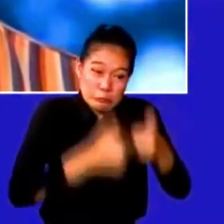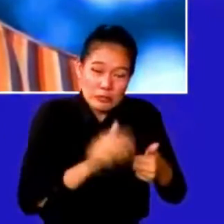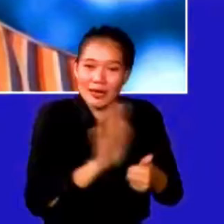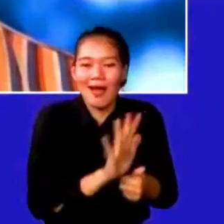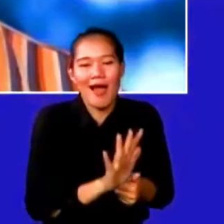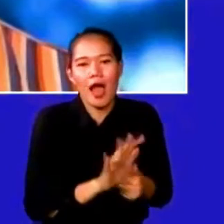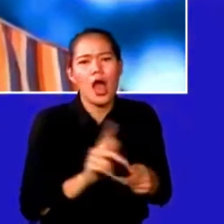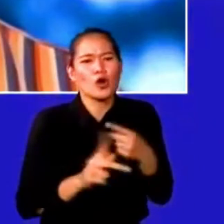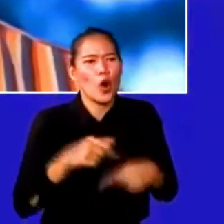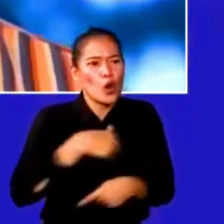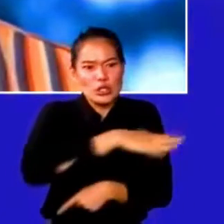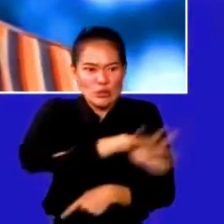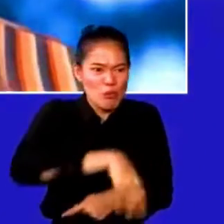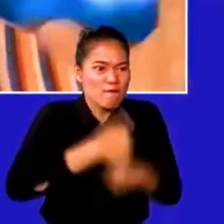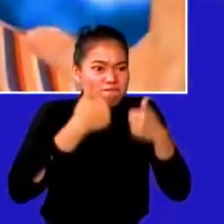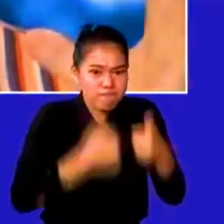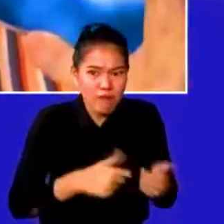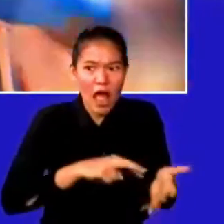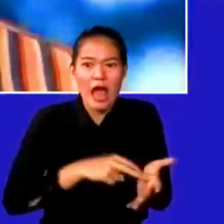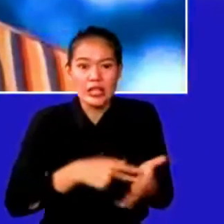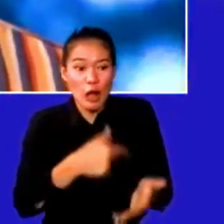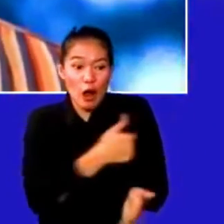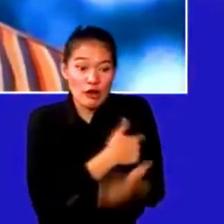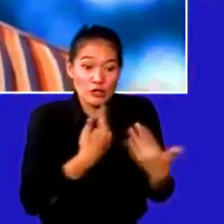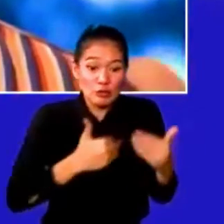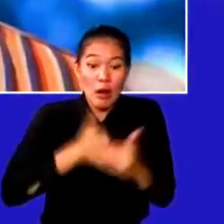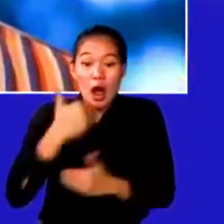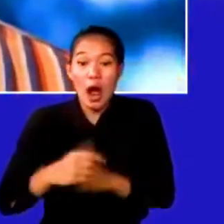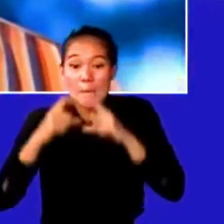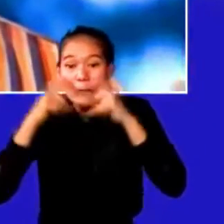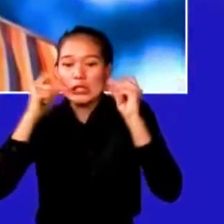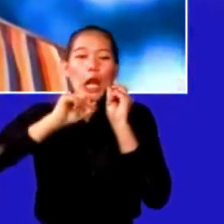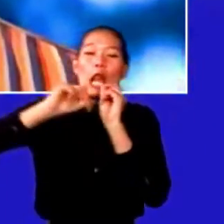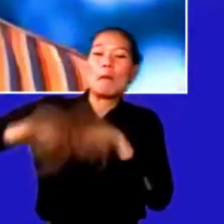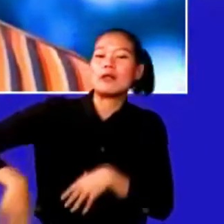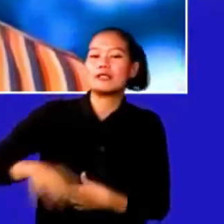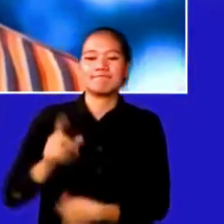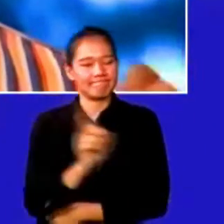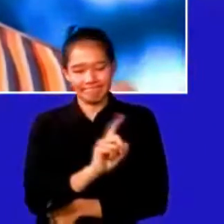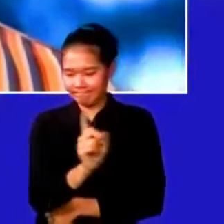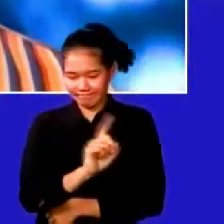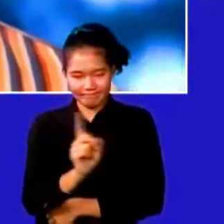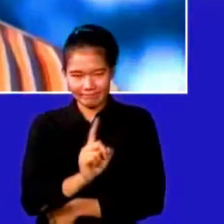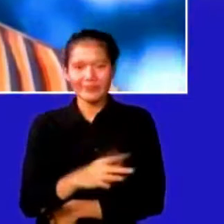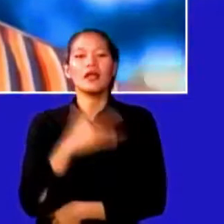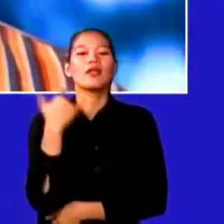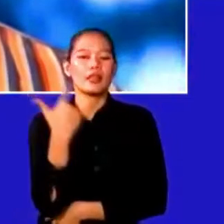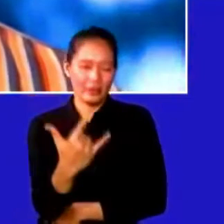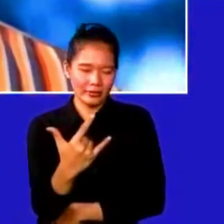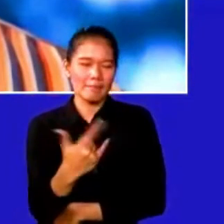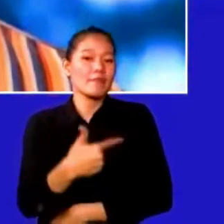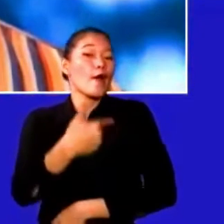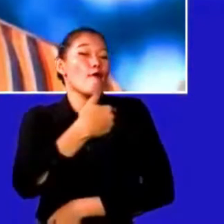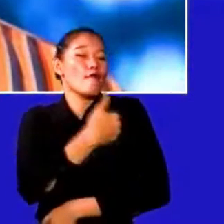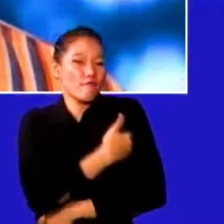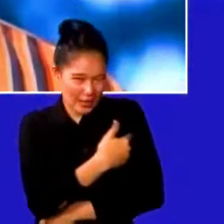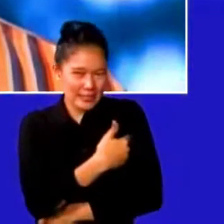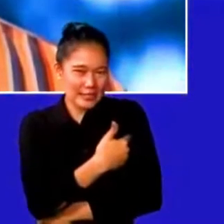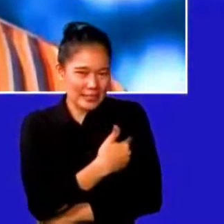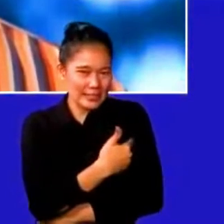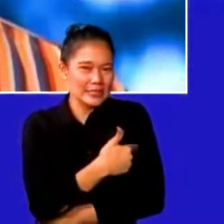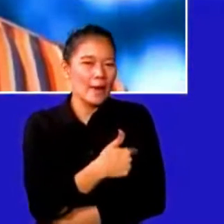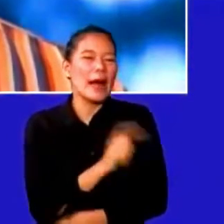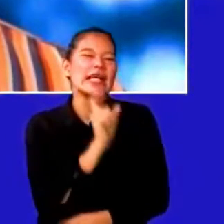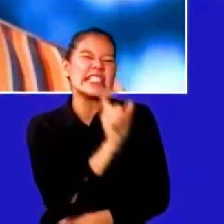karena kalau segalanya artinya shingeta usah pakai masker tidak demikian sama sekali ya Sekali lagi vaksin bukan